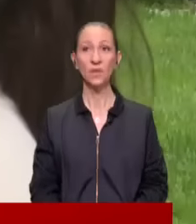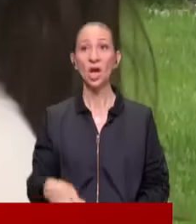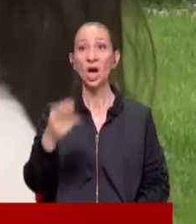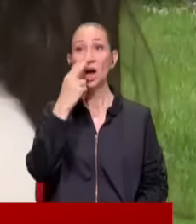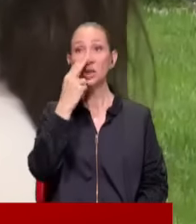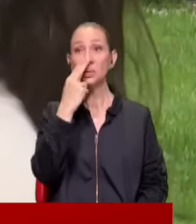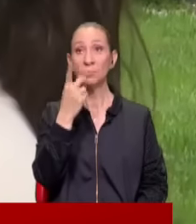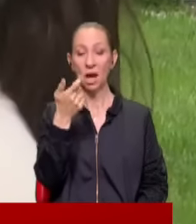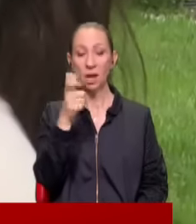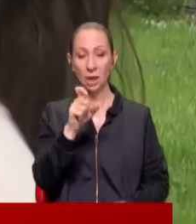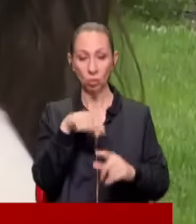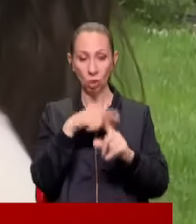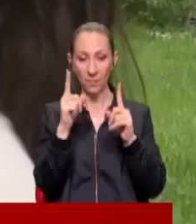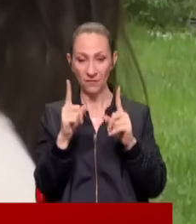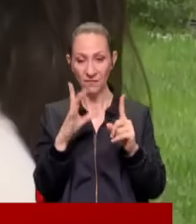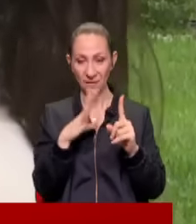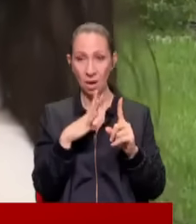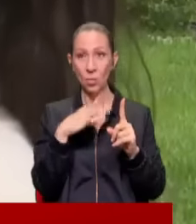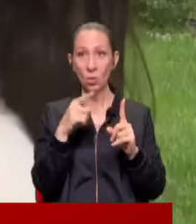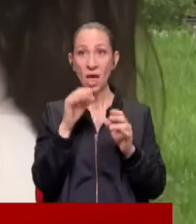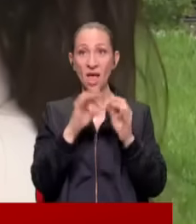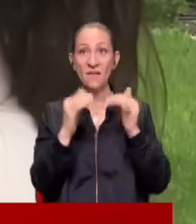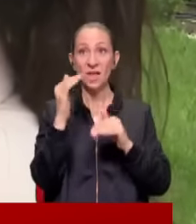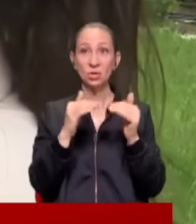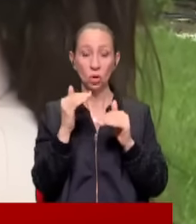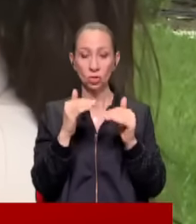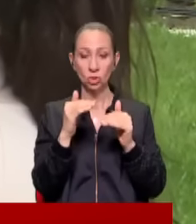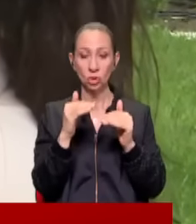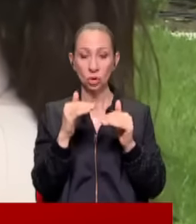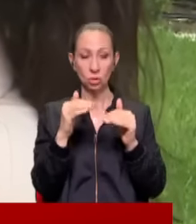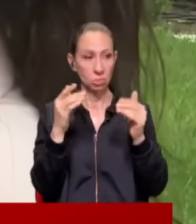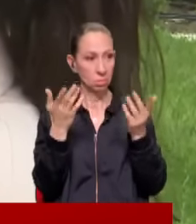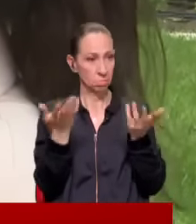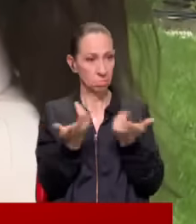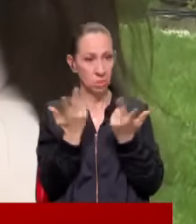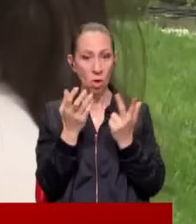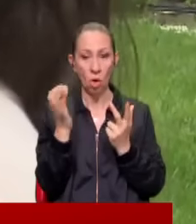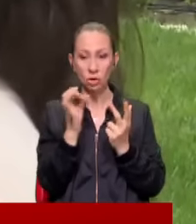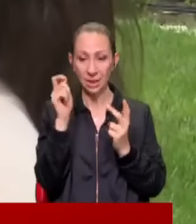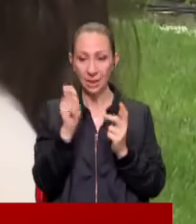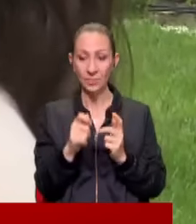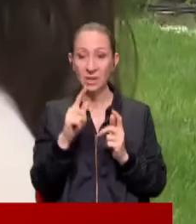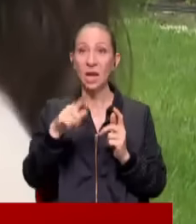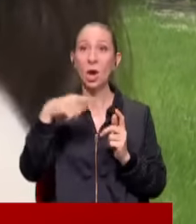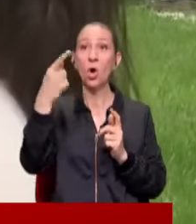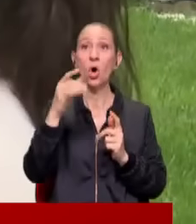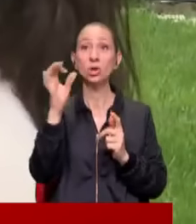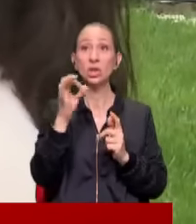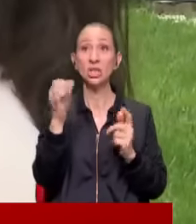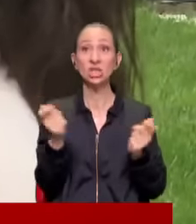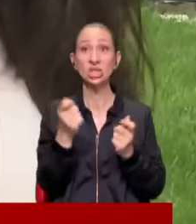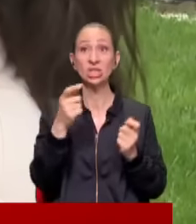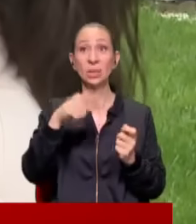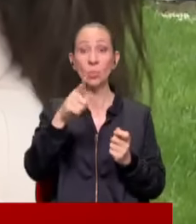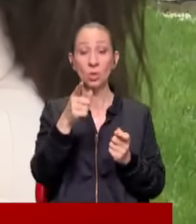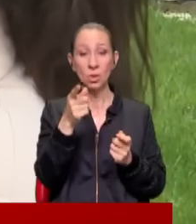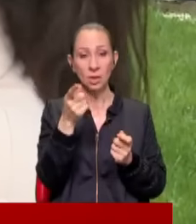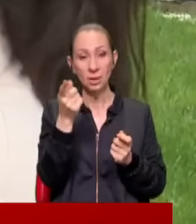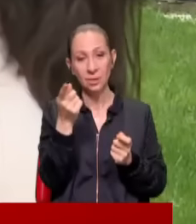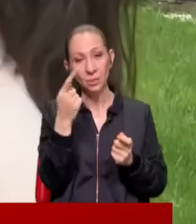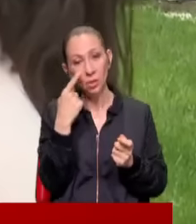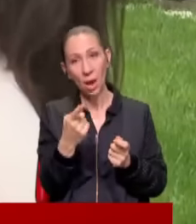Alıştığımızda bir 6 ay dönemi var. Bu enflasyonist ortamda aslında Ocak'ta yapıldık, diğer ocağa kadar çalışanlara bu